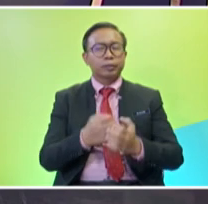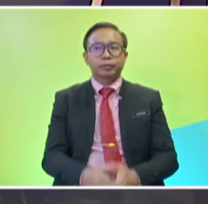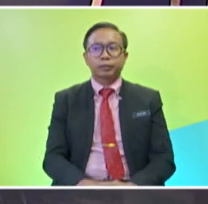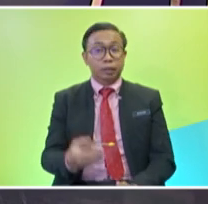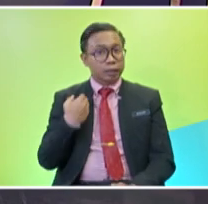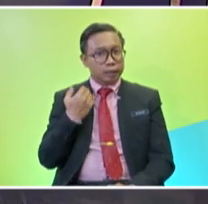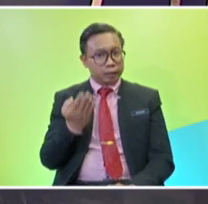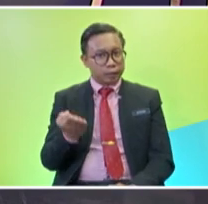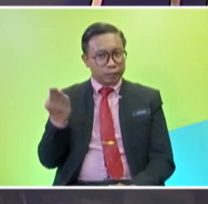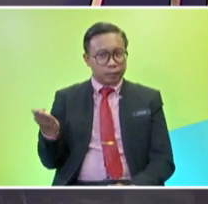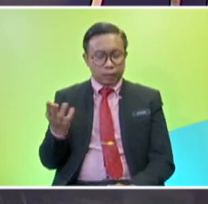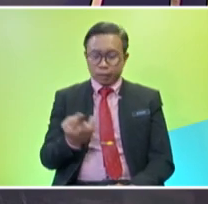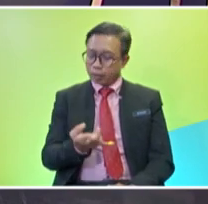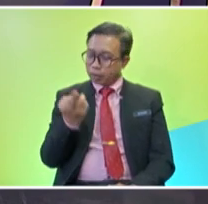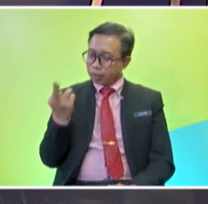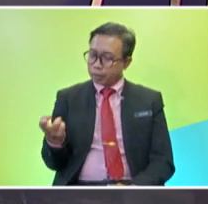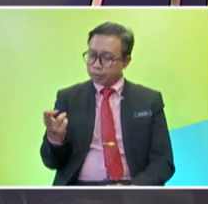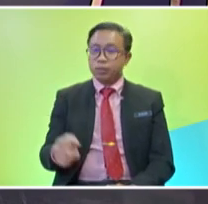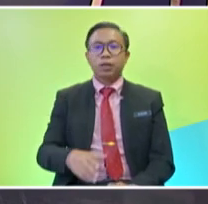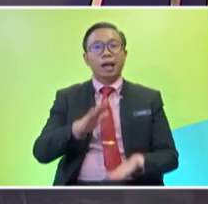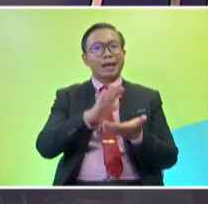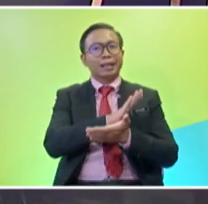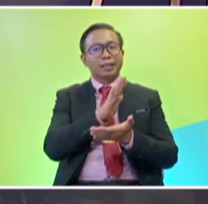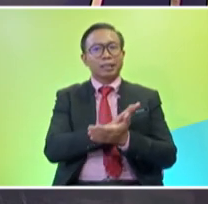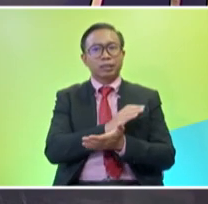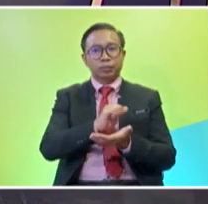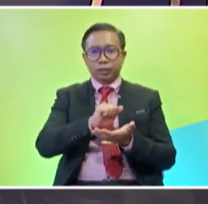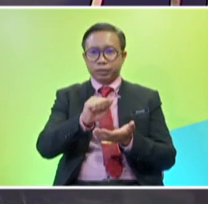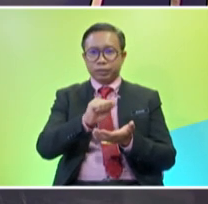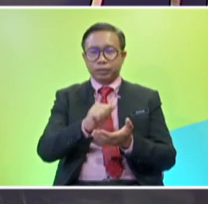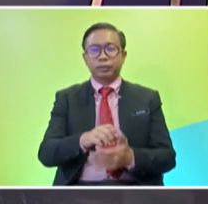yang disediakan kita ada kertas pasir